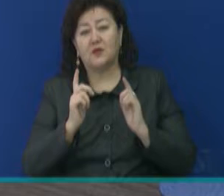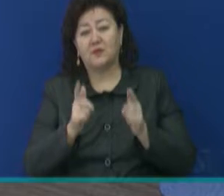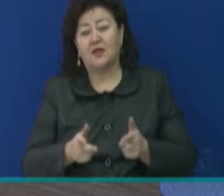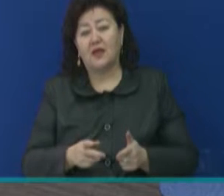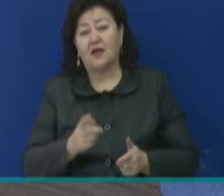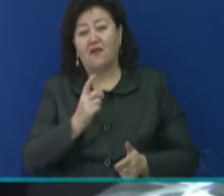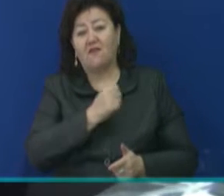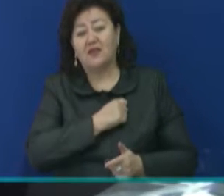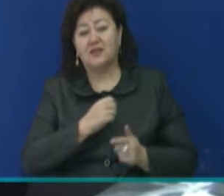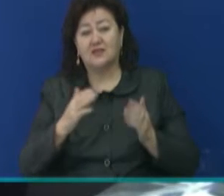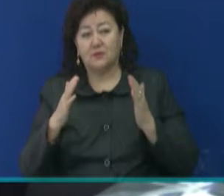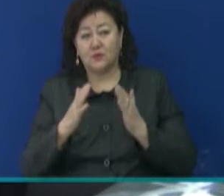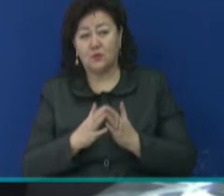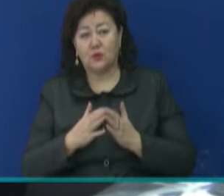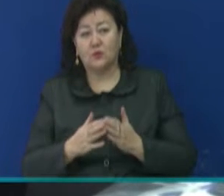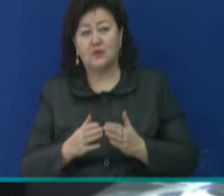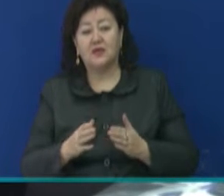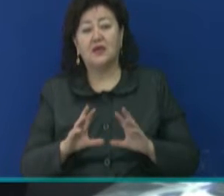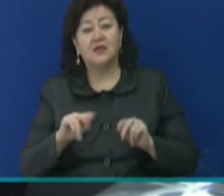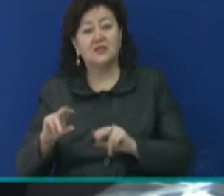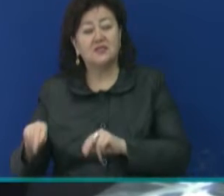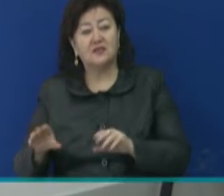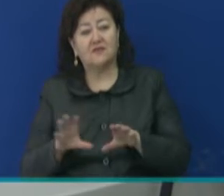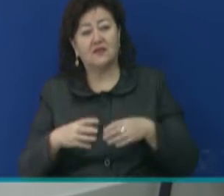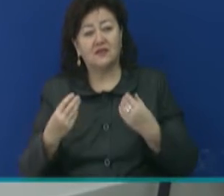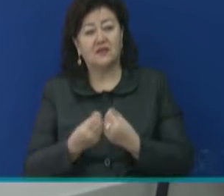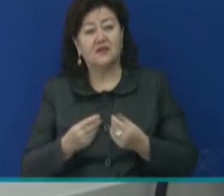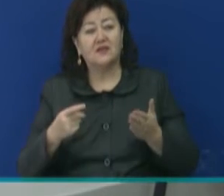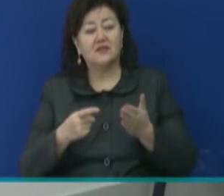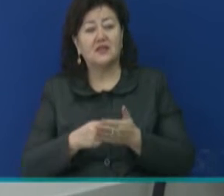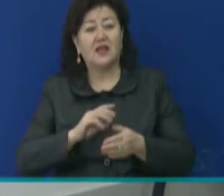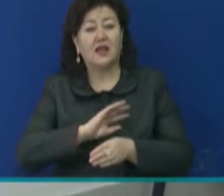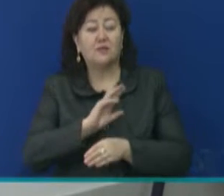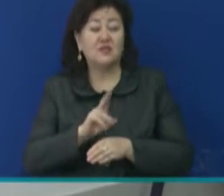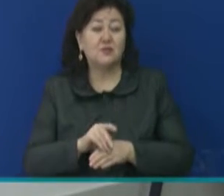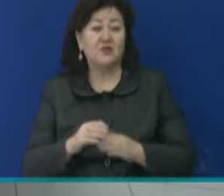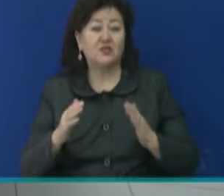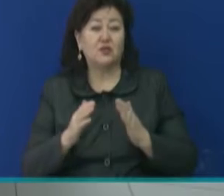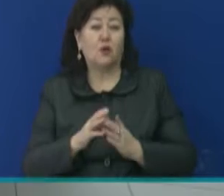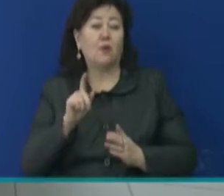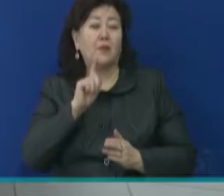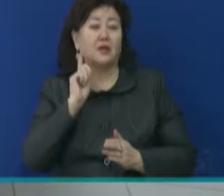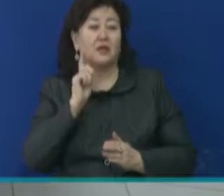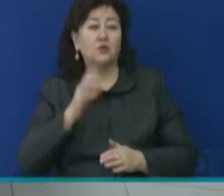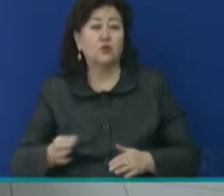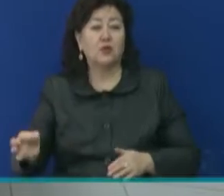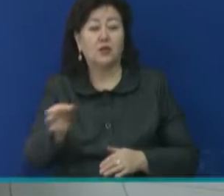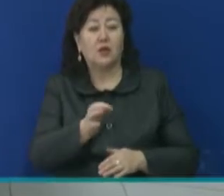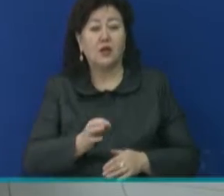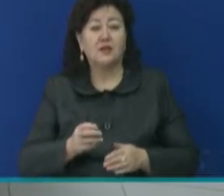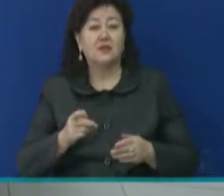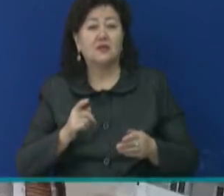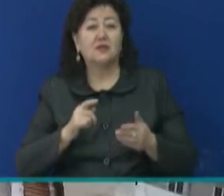рибоспана по словам руководителя жилищной инспекции сейчас в целях обеспечения жильем молодежи области планируется реализация программы